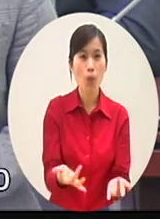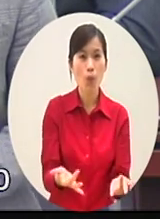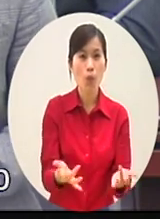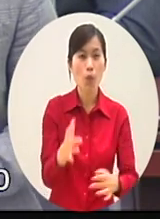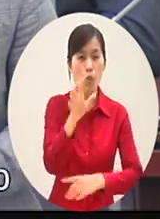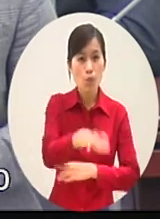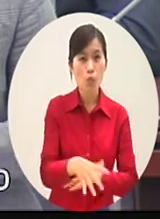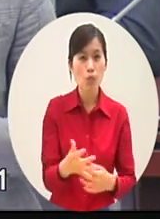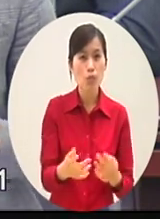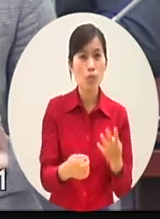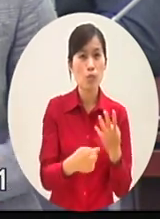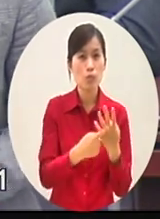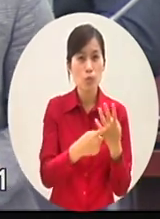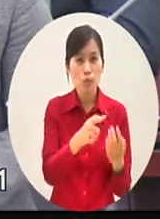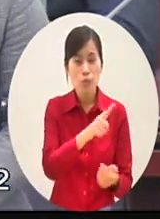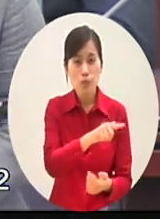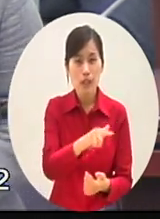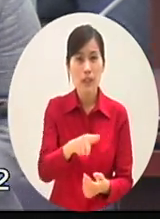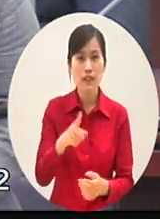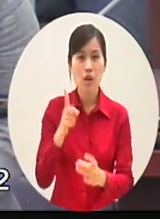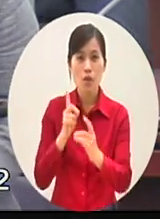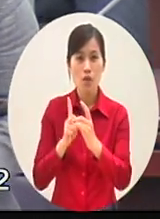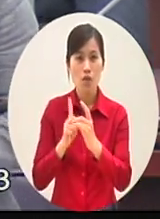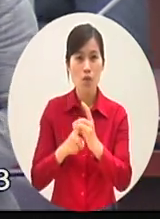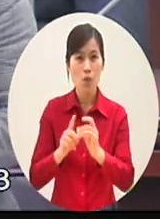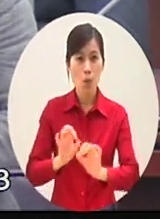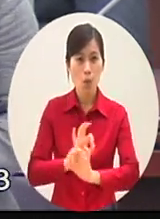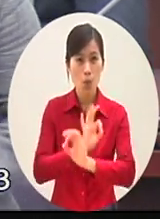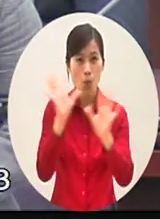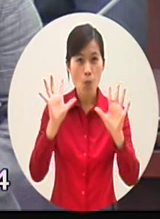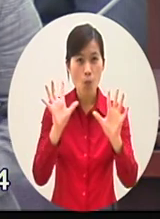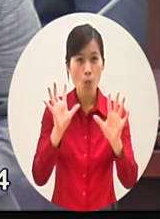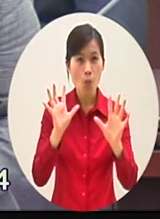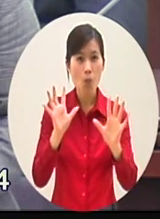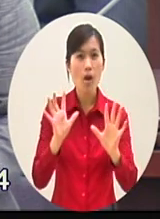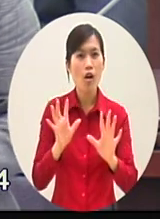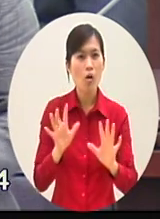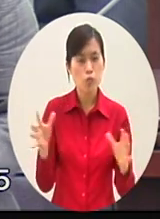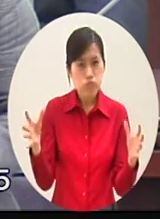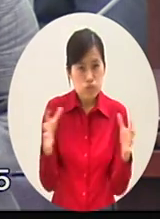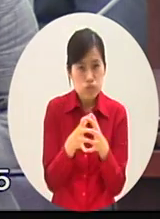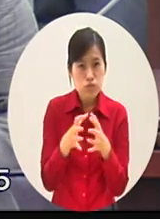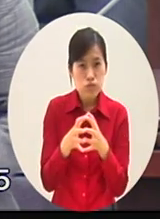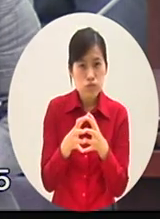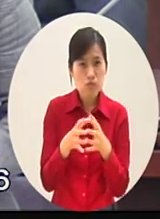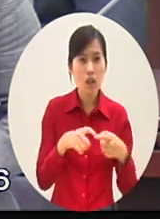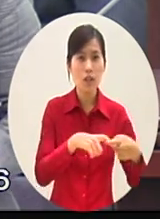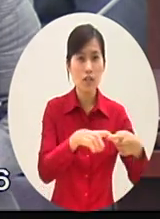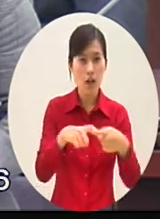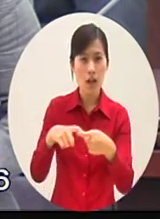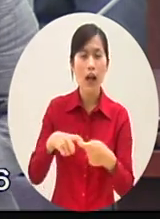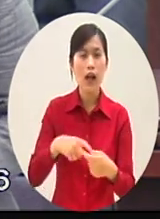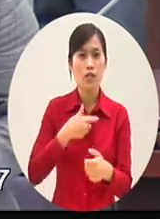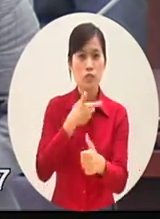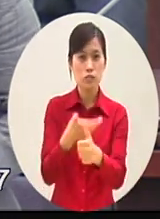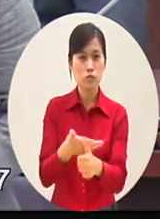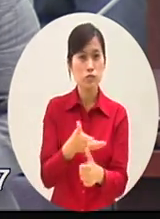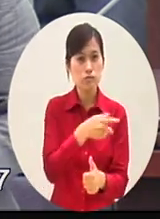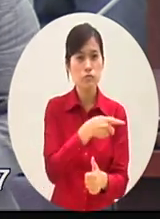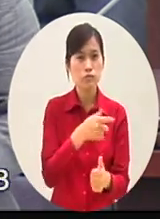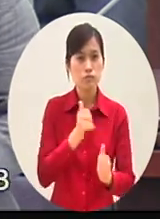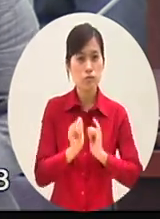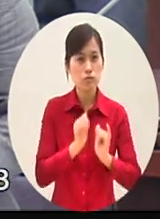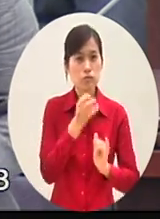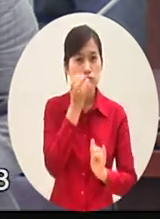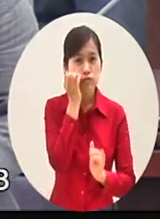光纪念馆这样子的一个亮点的话，其实它是一个相当完整的一个可以供人家来参观的一个很好的廊道。那